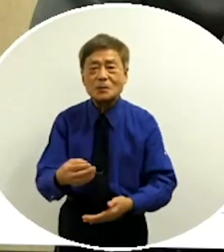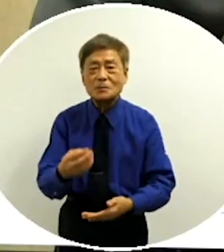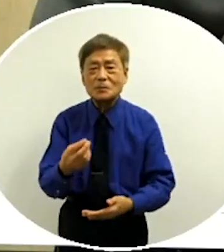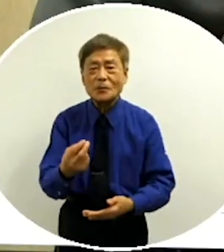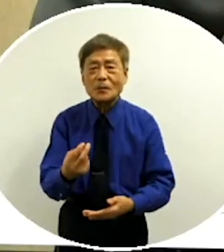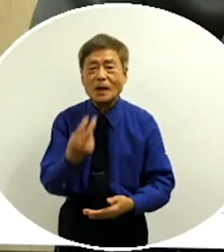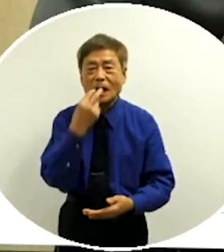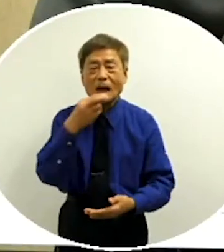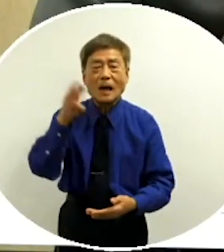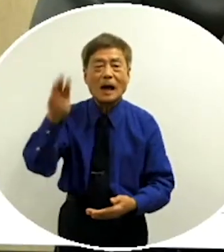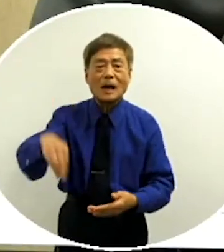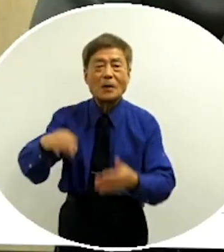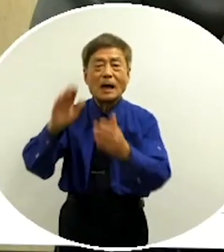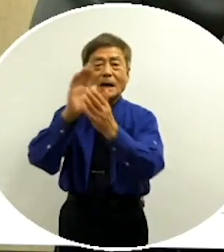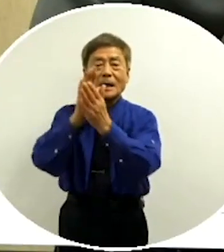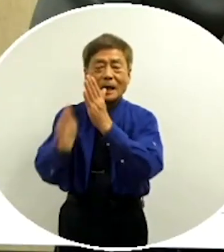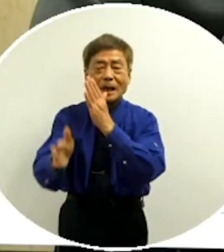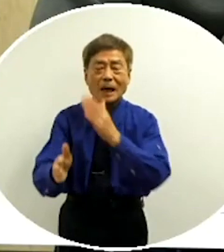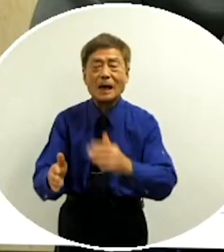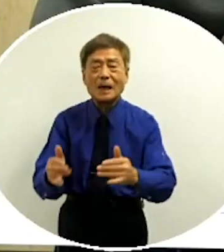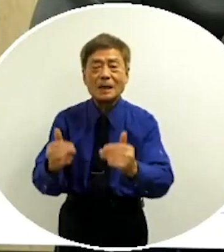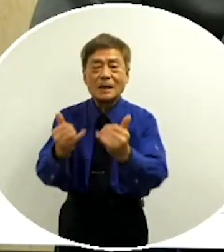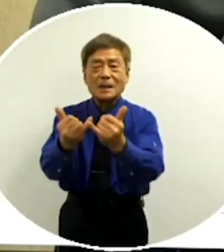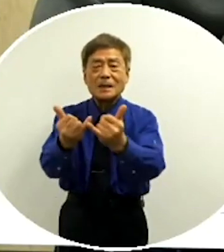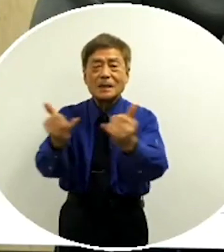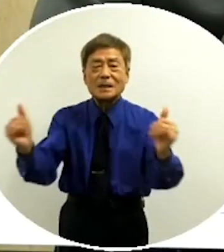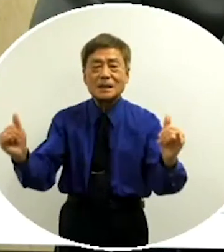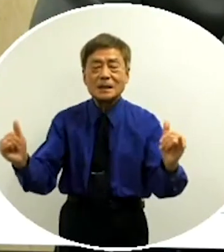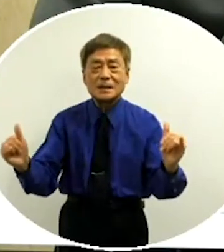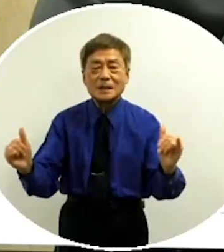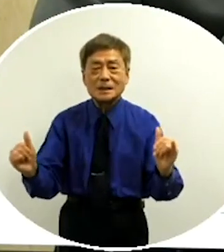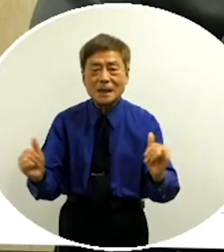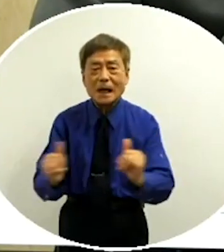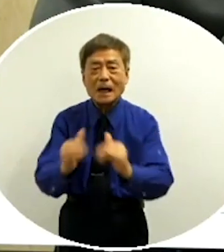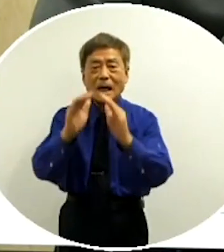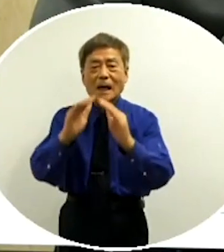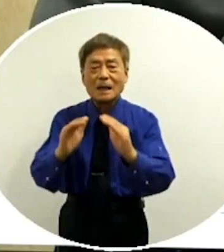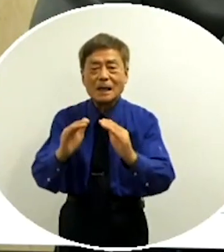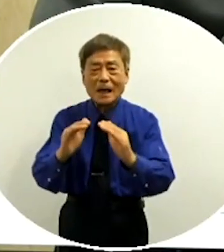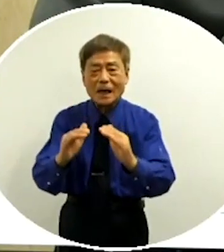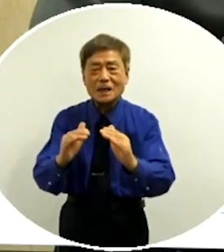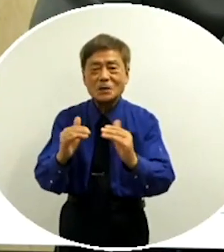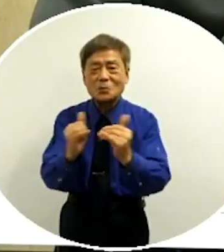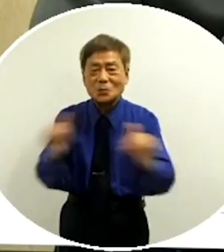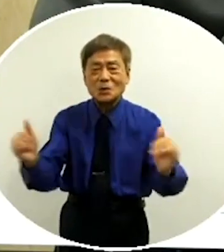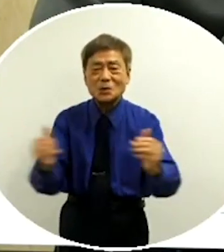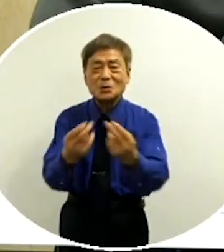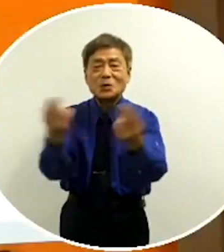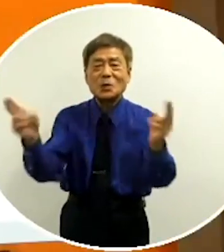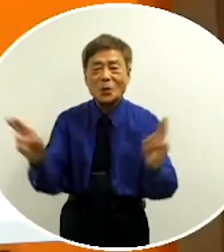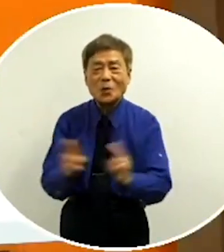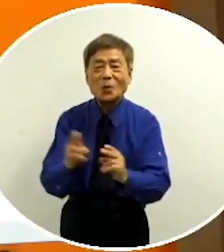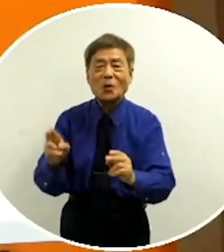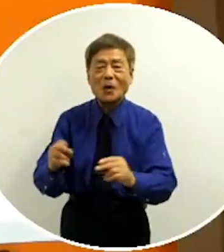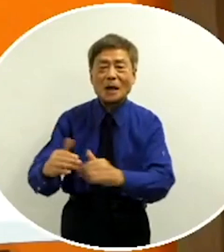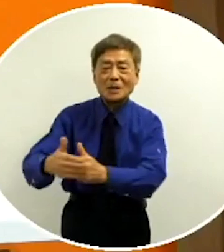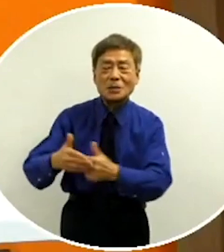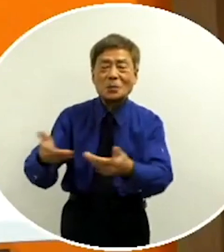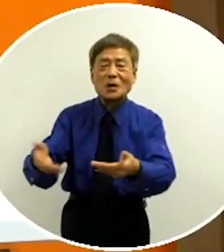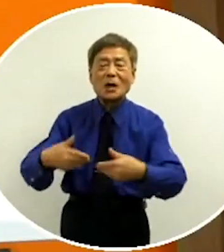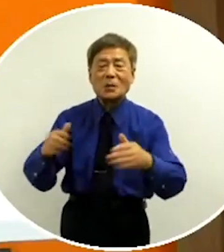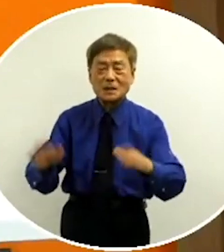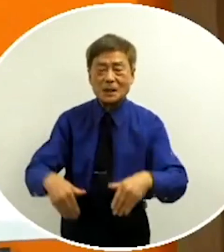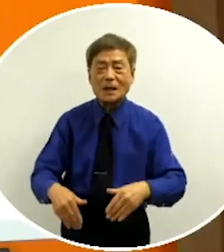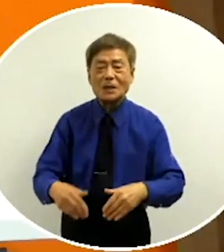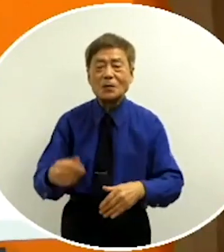からたくさん地方議員さんとか当院さんが合流してくださったんですはっきり言えばもともと